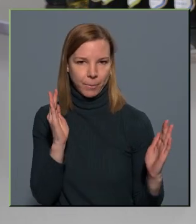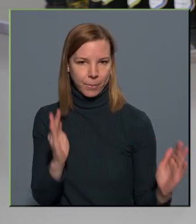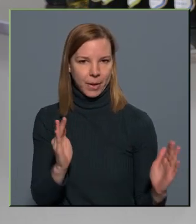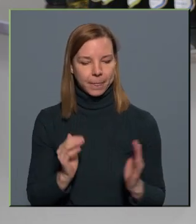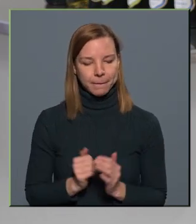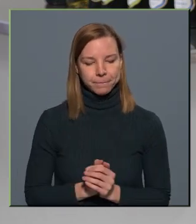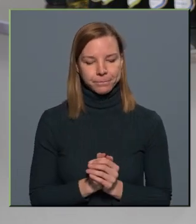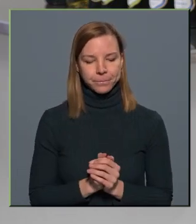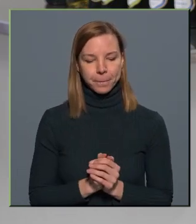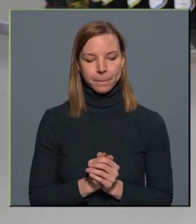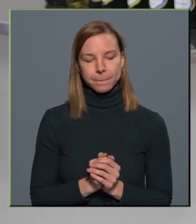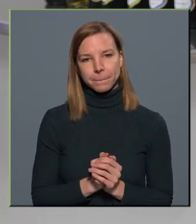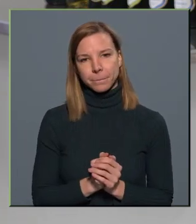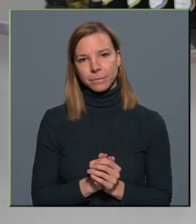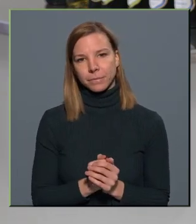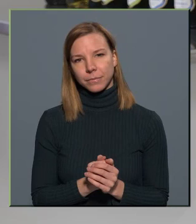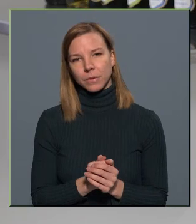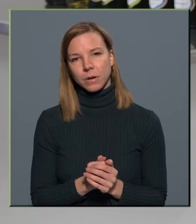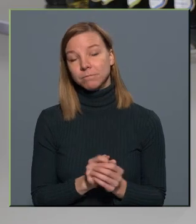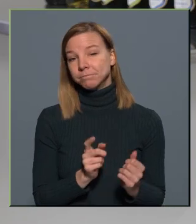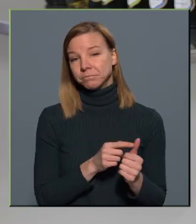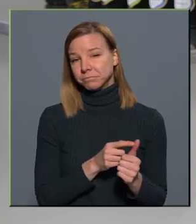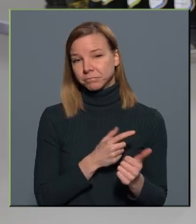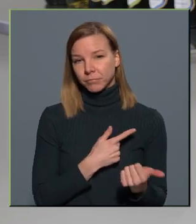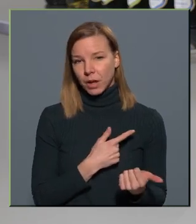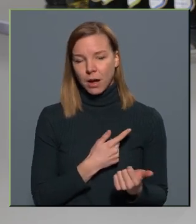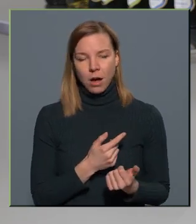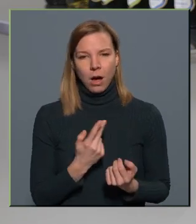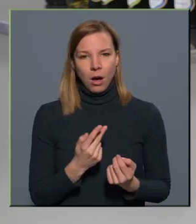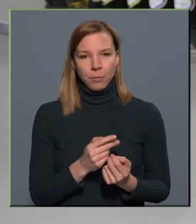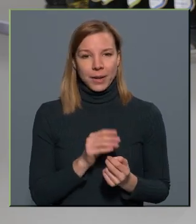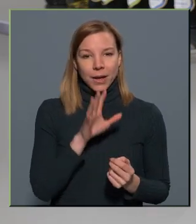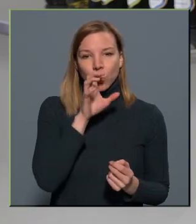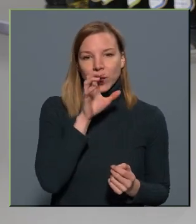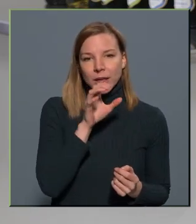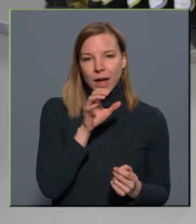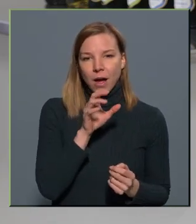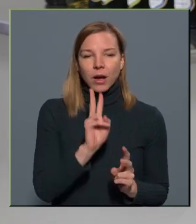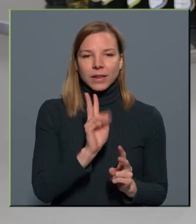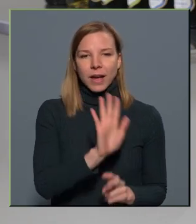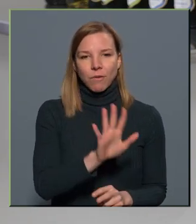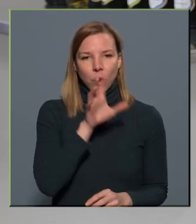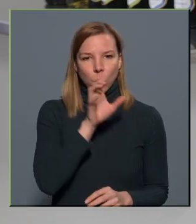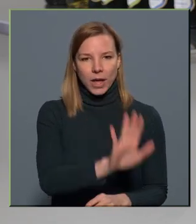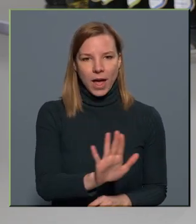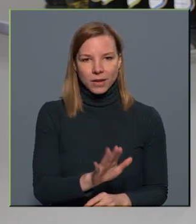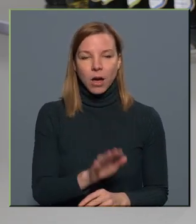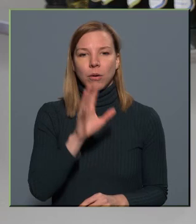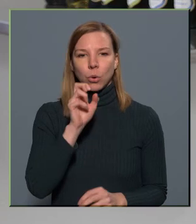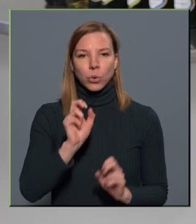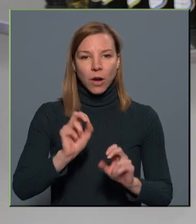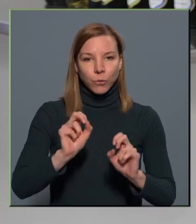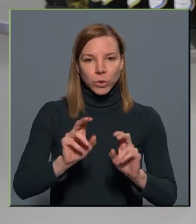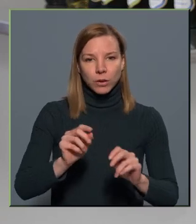évben. Az egyik olyan dolog, ami leginkább a kutyásokat érinti, a kutyafuttatóban